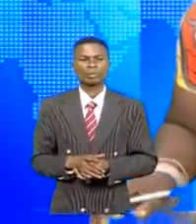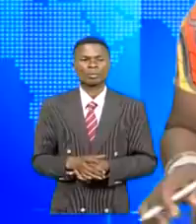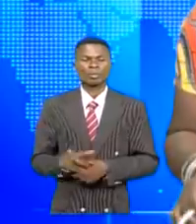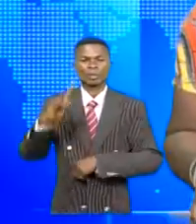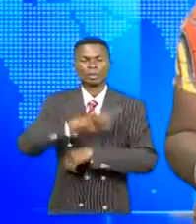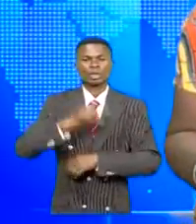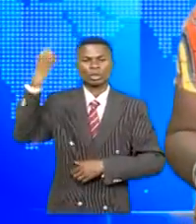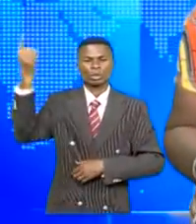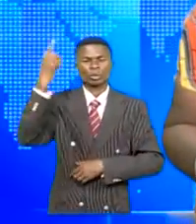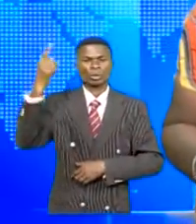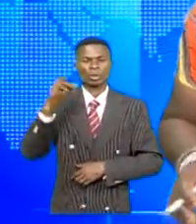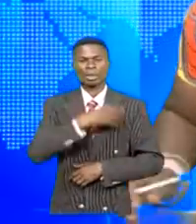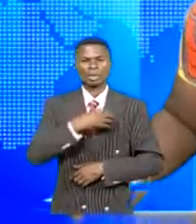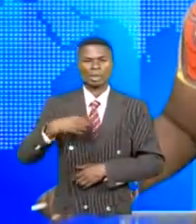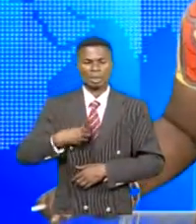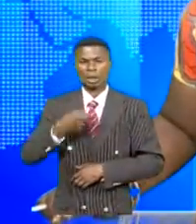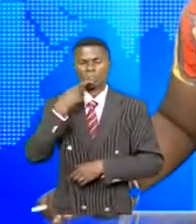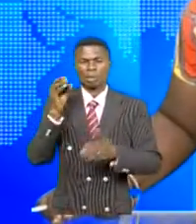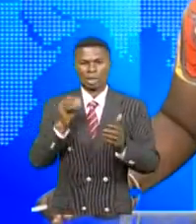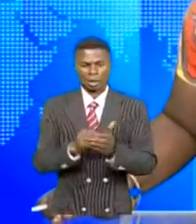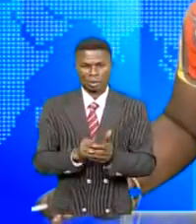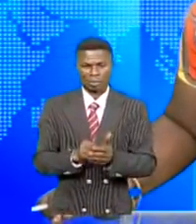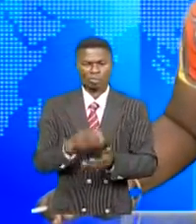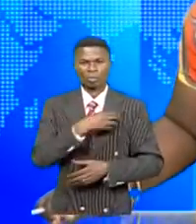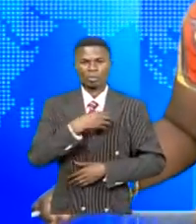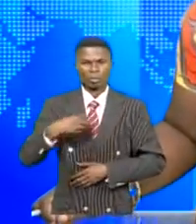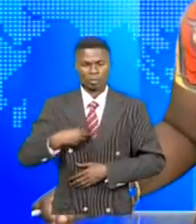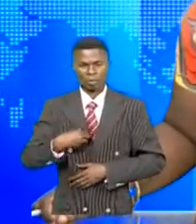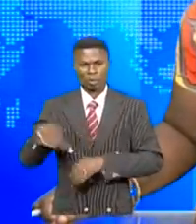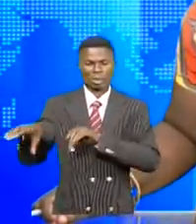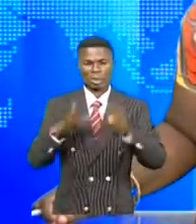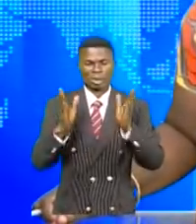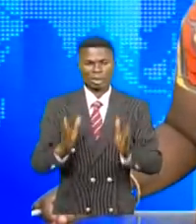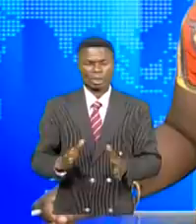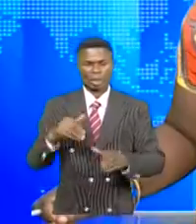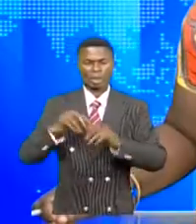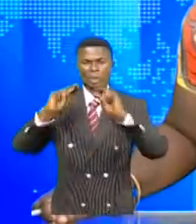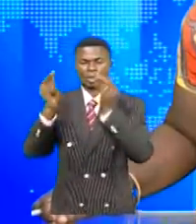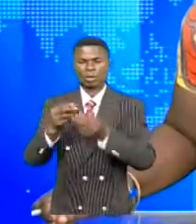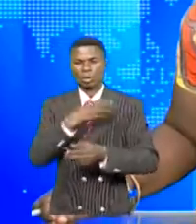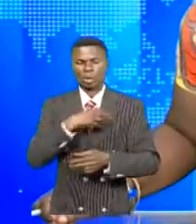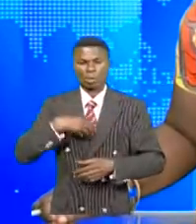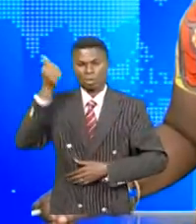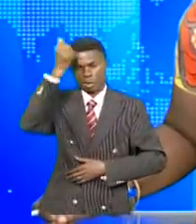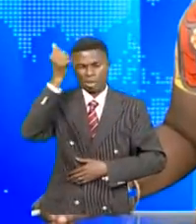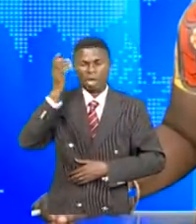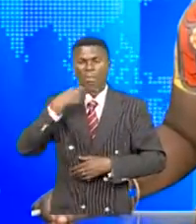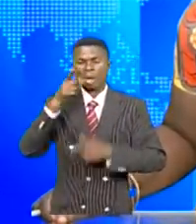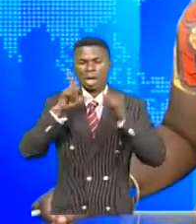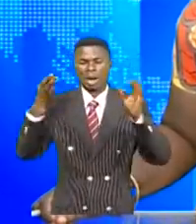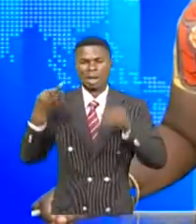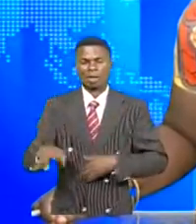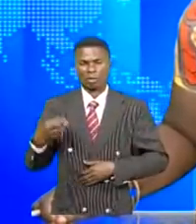Journée internationale de la femme, parlons-en encore. Les femmes activistes au sein du réseau des femmes d'Afrique francophone, section